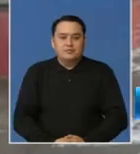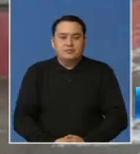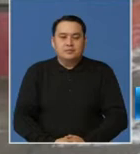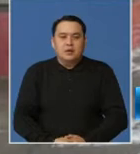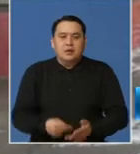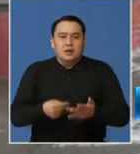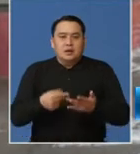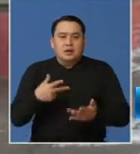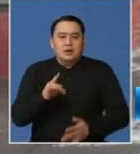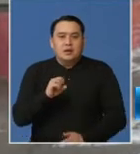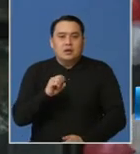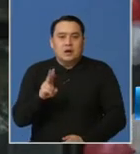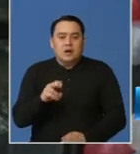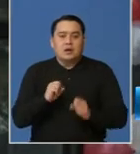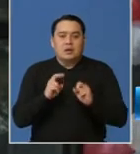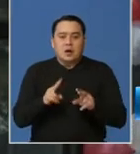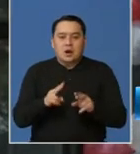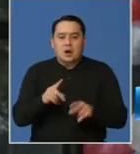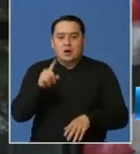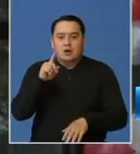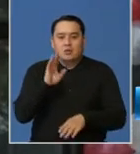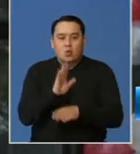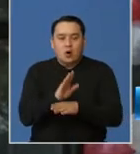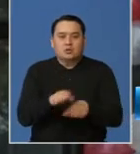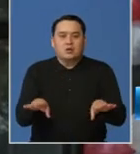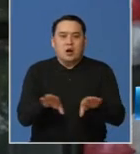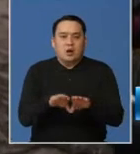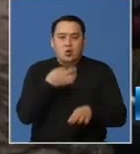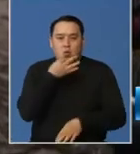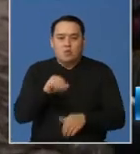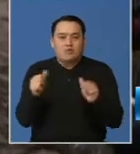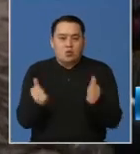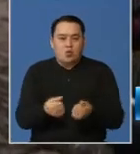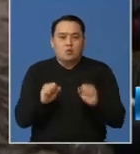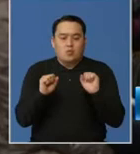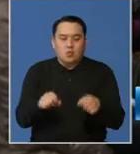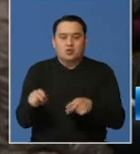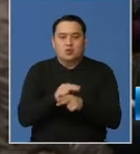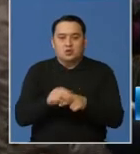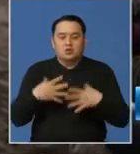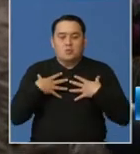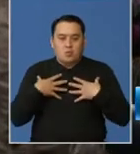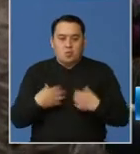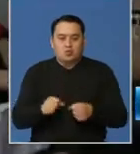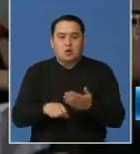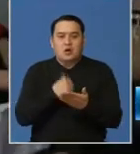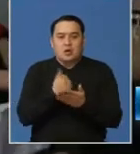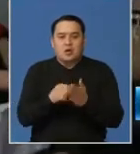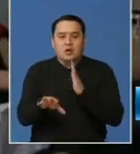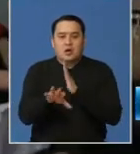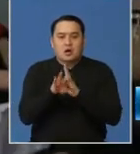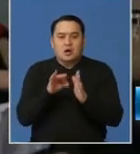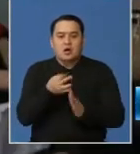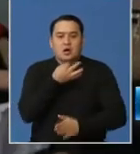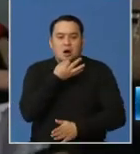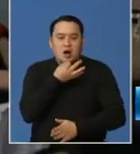Диагноз «рак» почти всегда воспринимается как приговор, а между тем любую его форму можно вылечить, говорят врачи. Главное – выявить на ранней